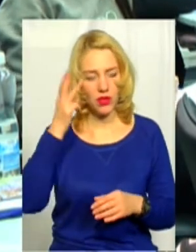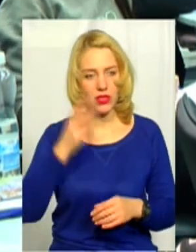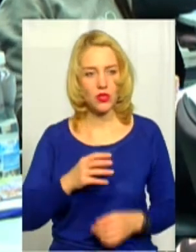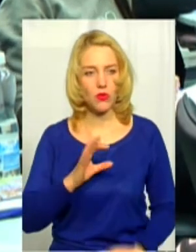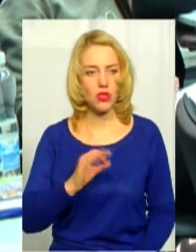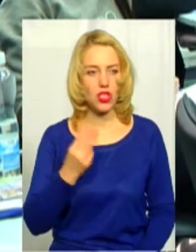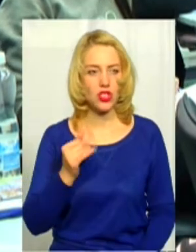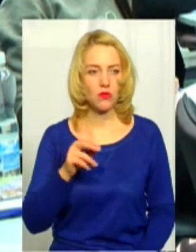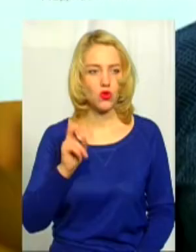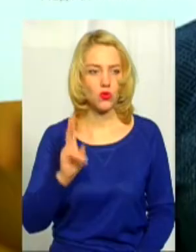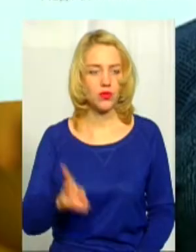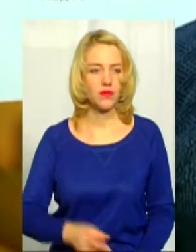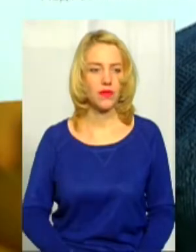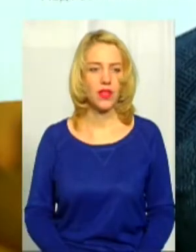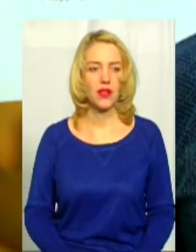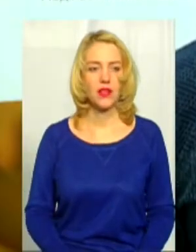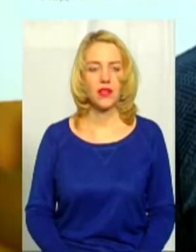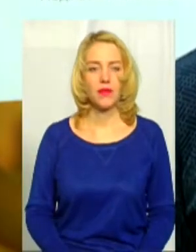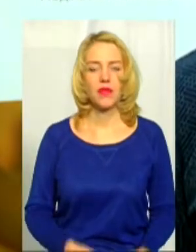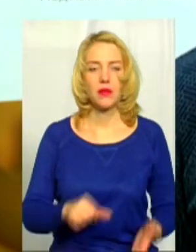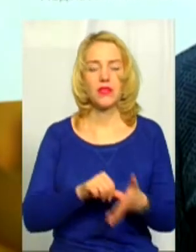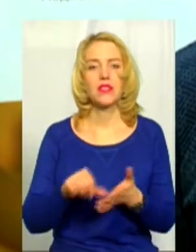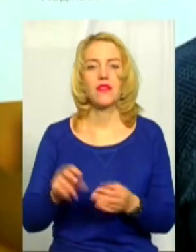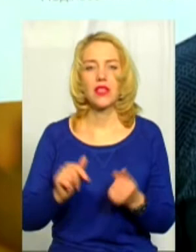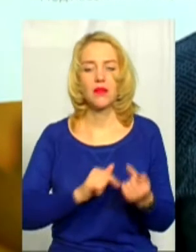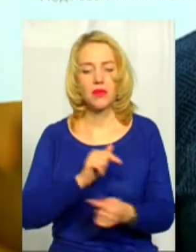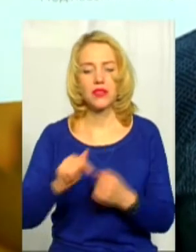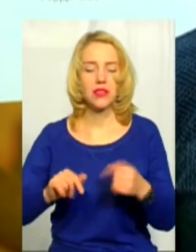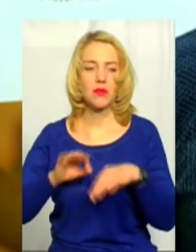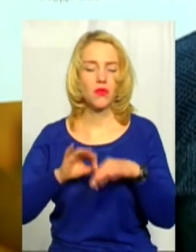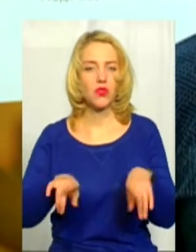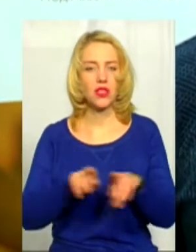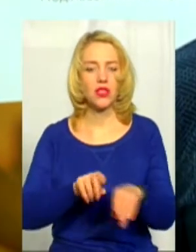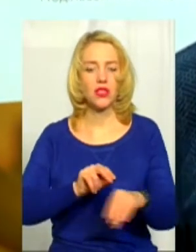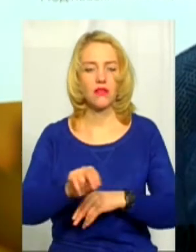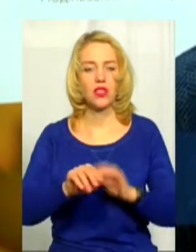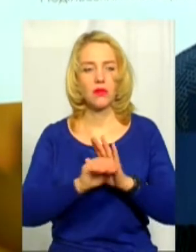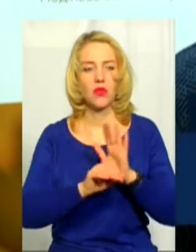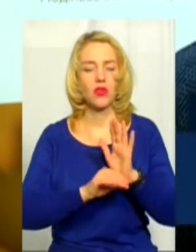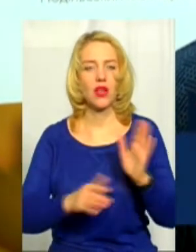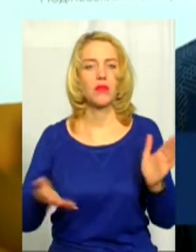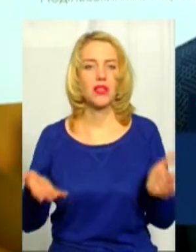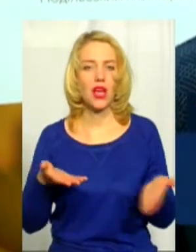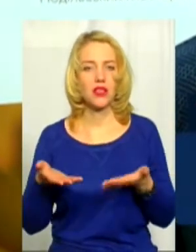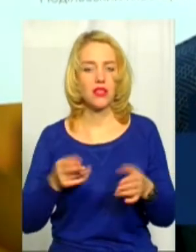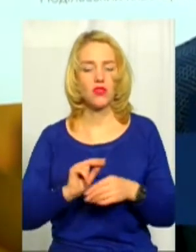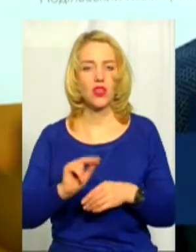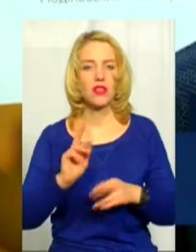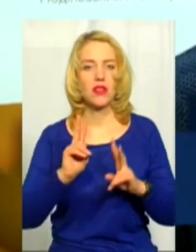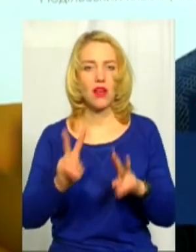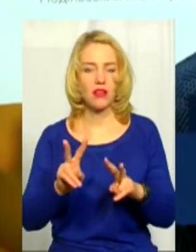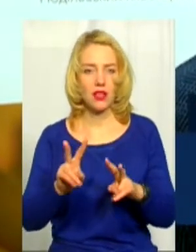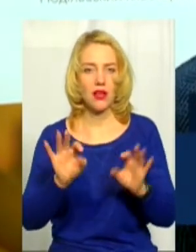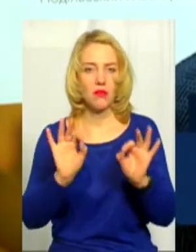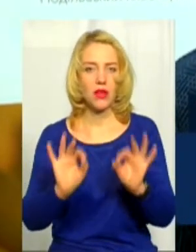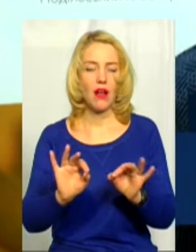Олександр Шемчук. Центр підтримки бізнесу проводить такі навчальні програми, які вчать, як